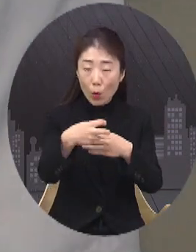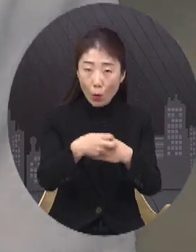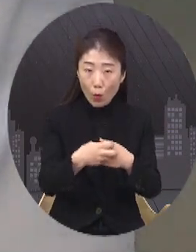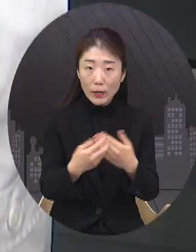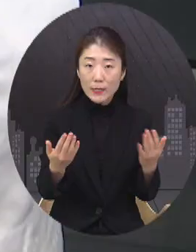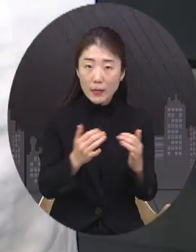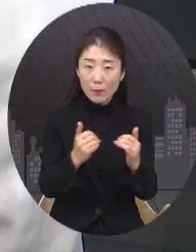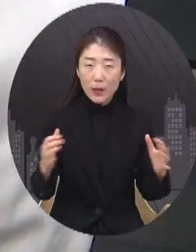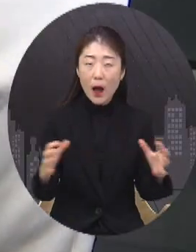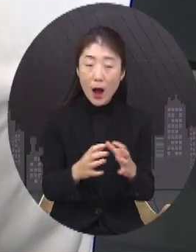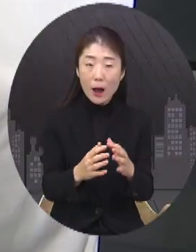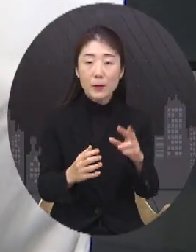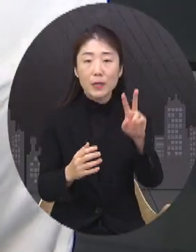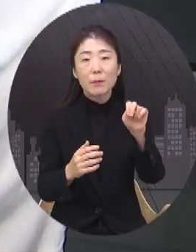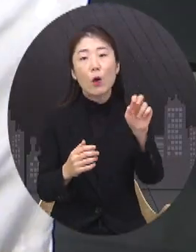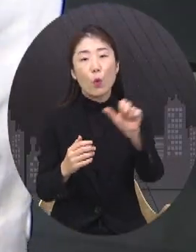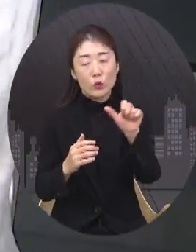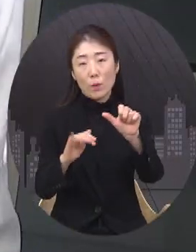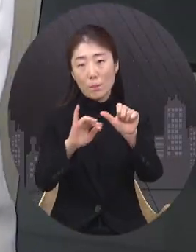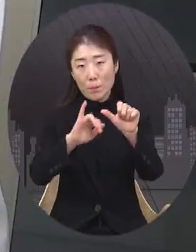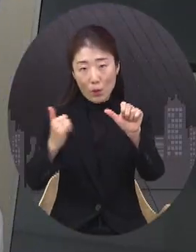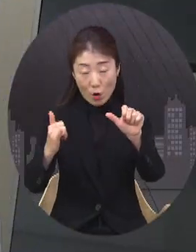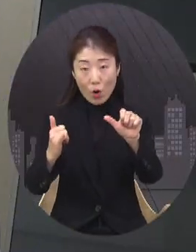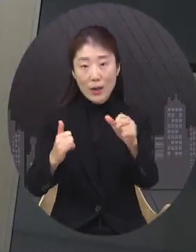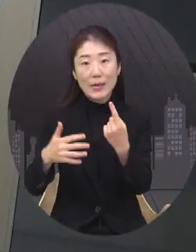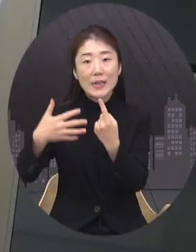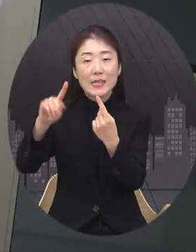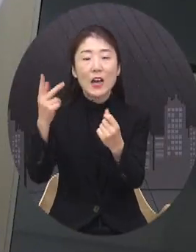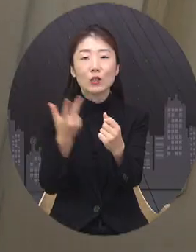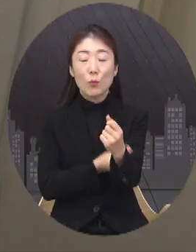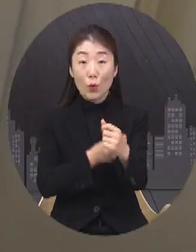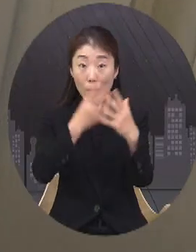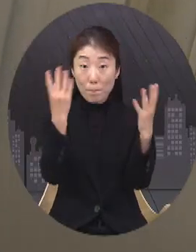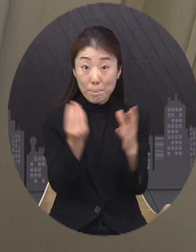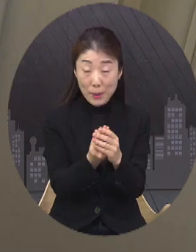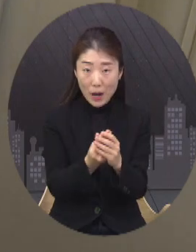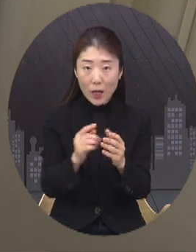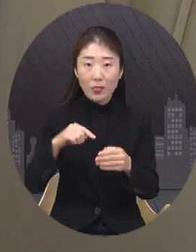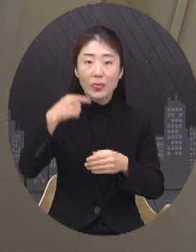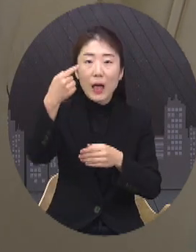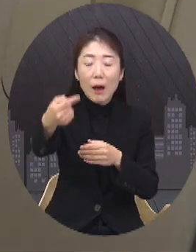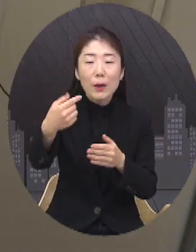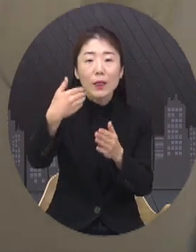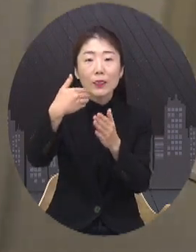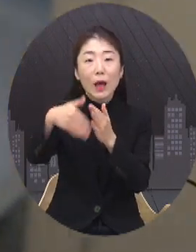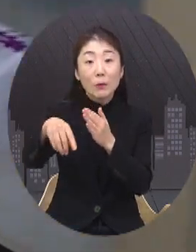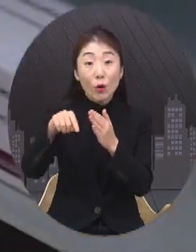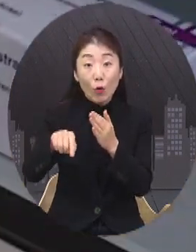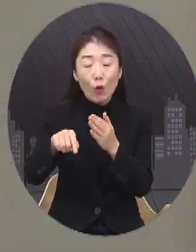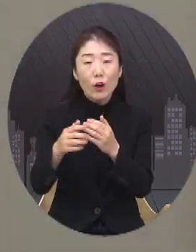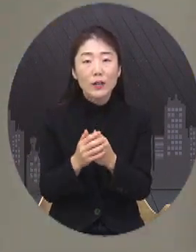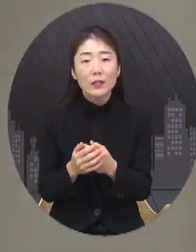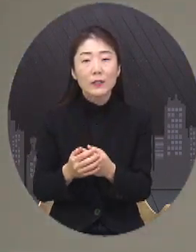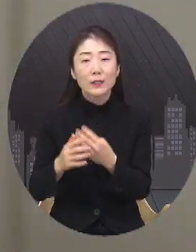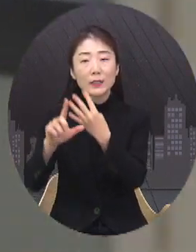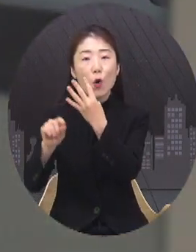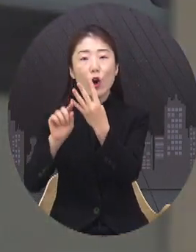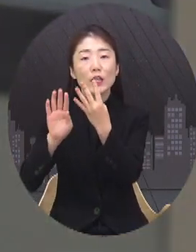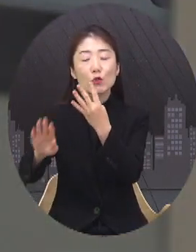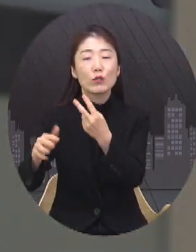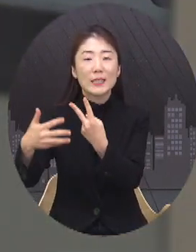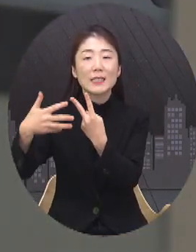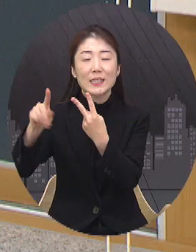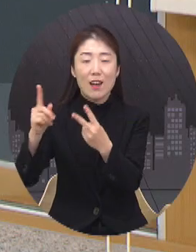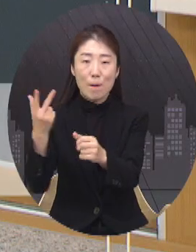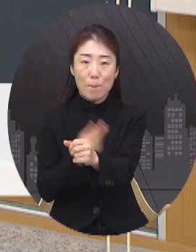와 종사자 2만 5천여명의 1차 접종 이 마무리 되면 남은 분량은 4월 이후 2차 접종의 사용됩니다